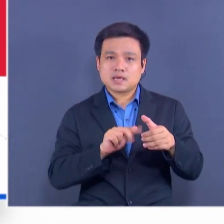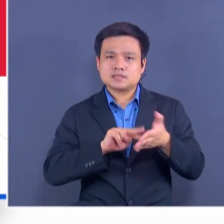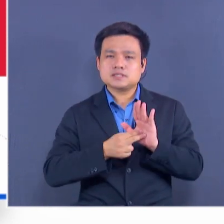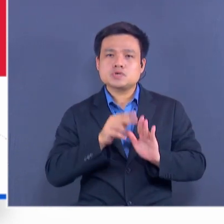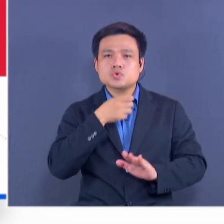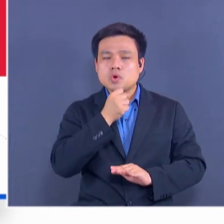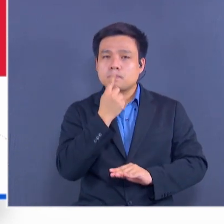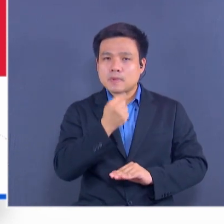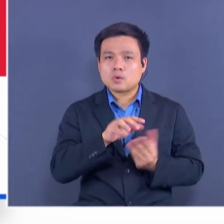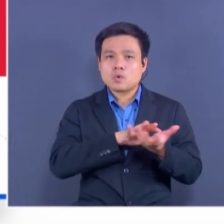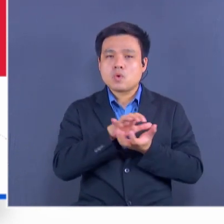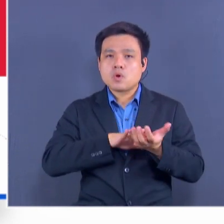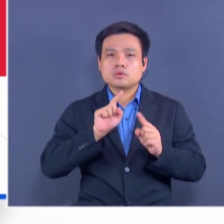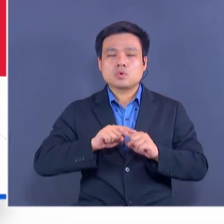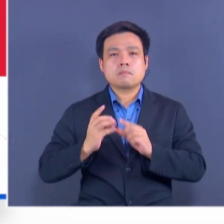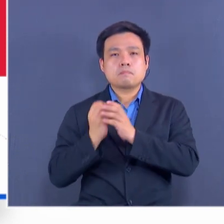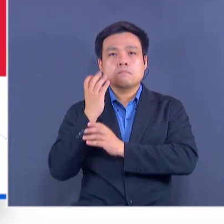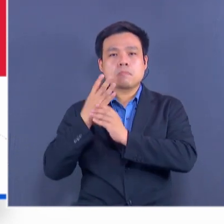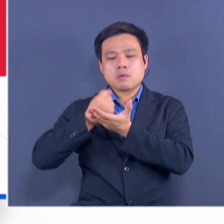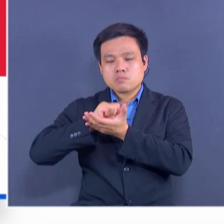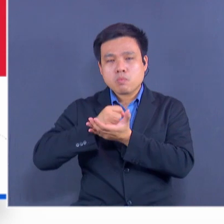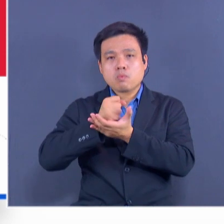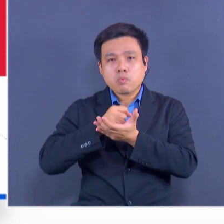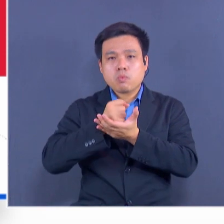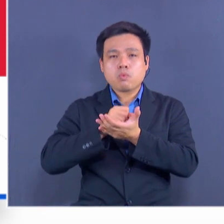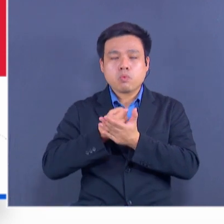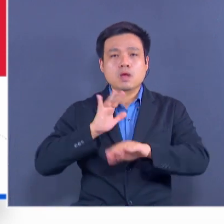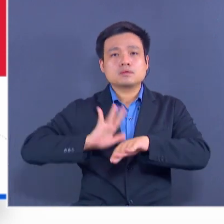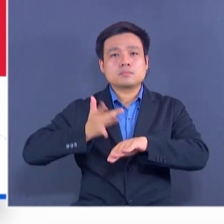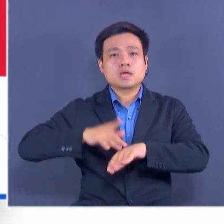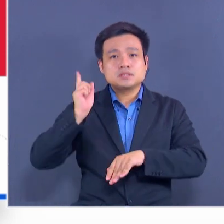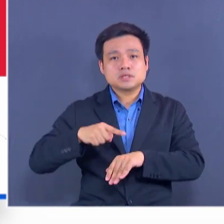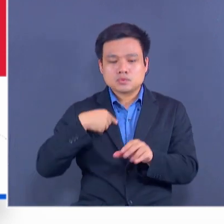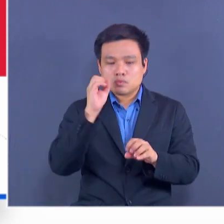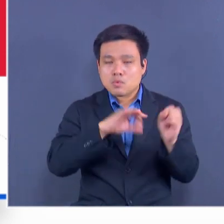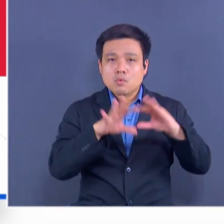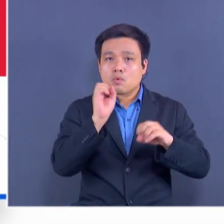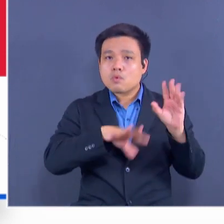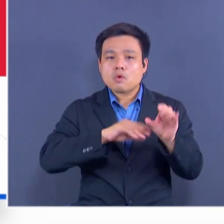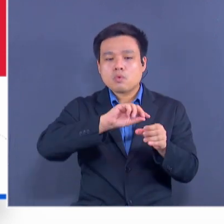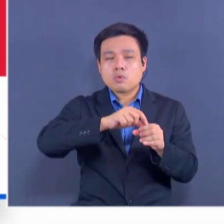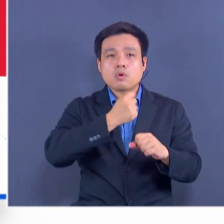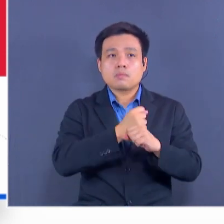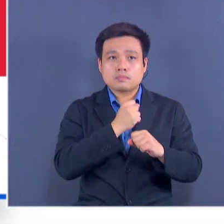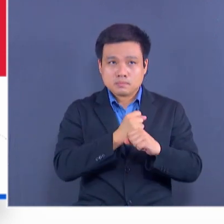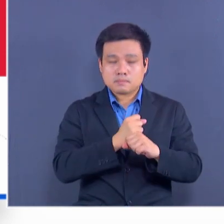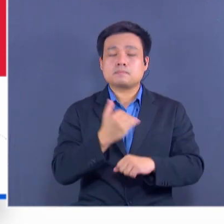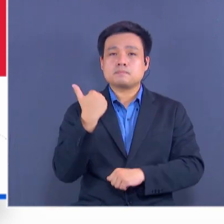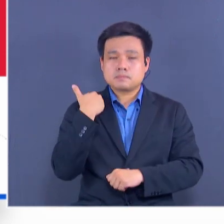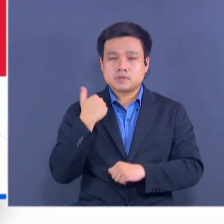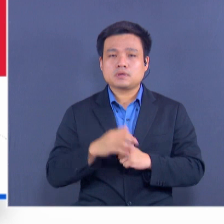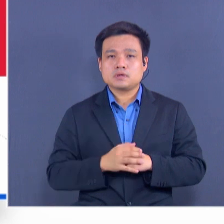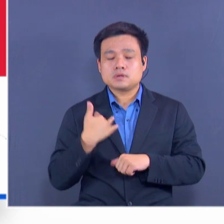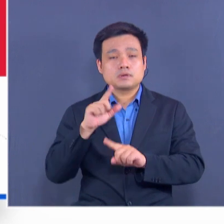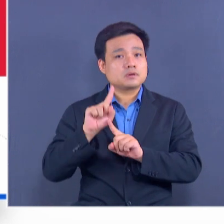สกัดจากสมุนไพรธรรมชาติโดยกลิ่นจากซินนาม่อนออยหรือน้ำมันอบเชยและครบออยน้ำมันการพลู